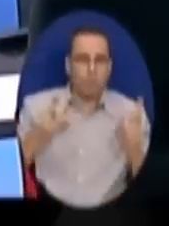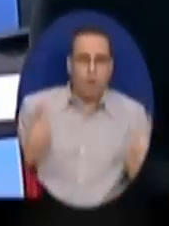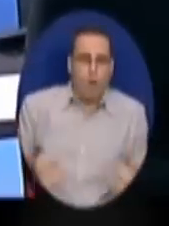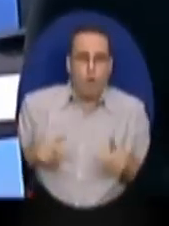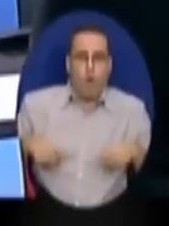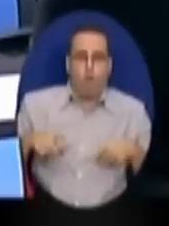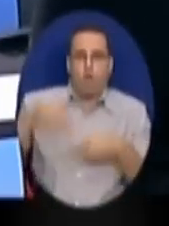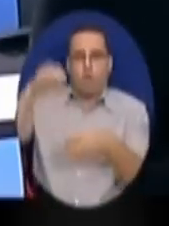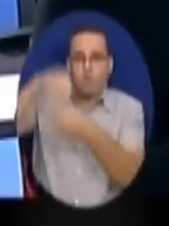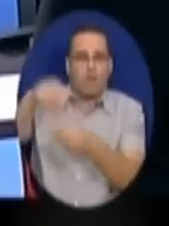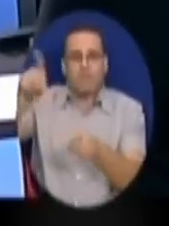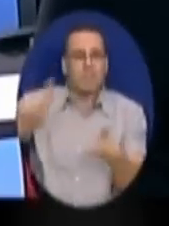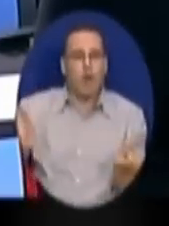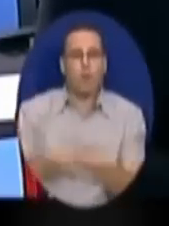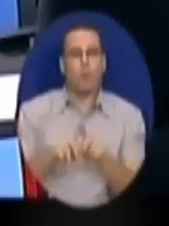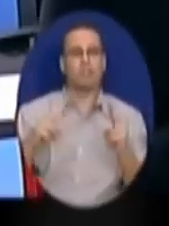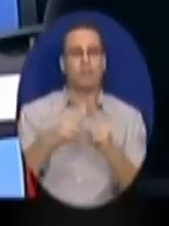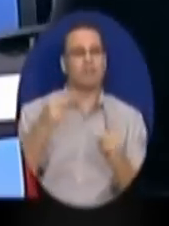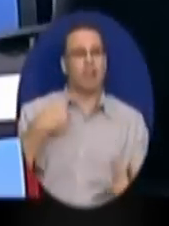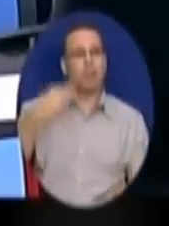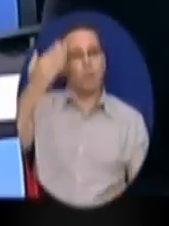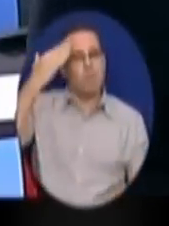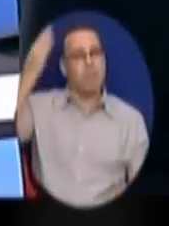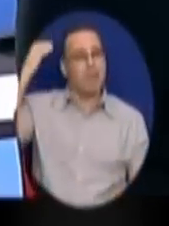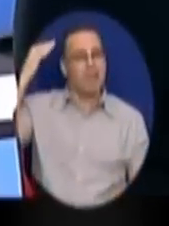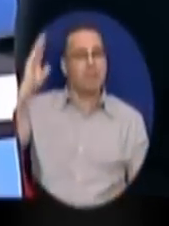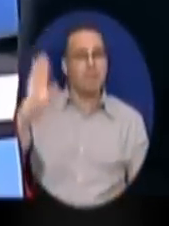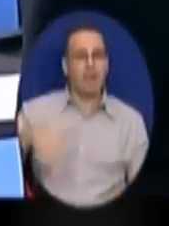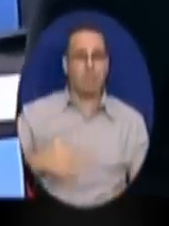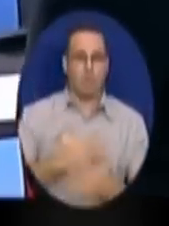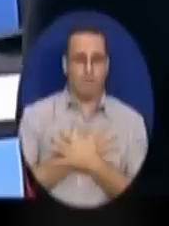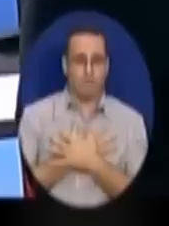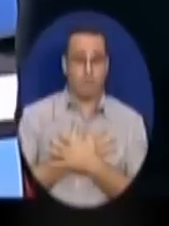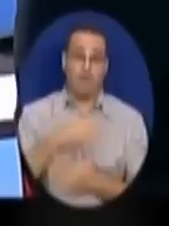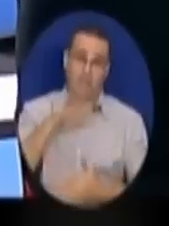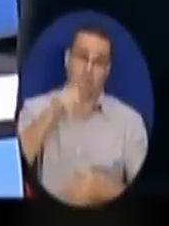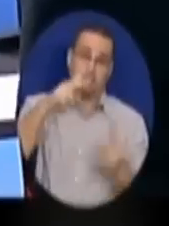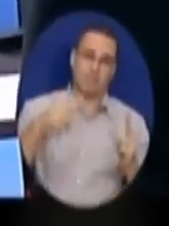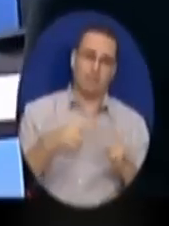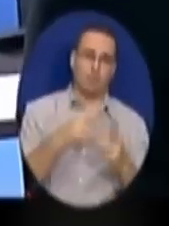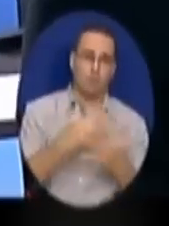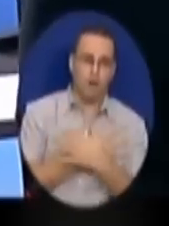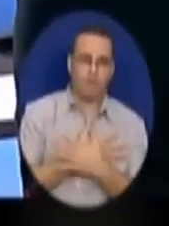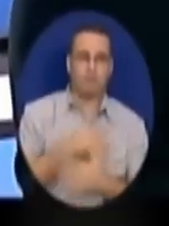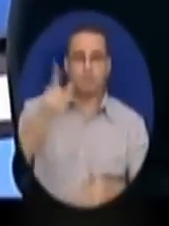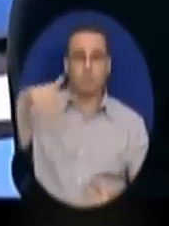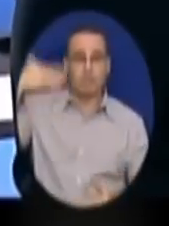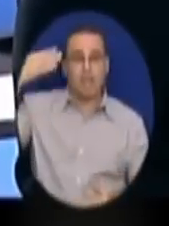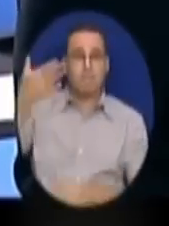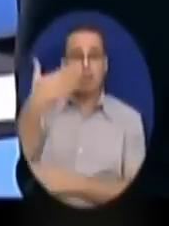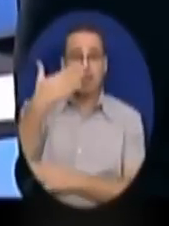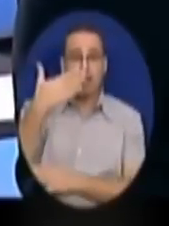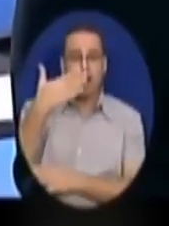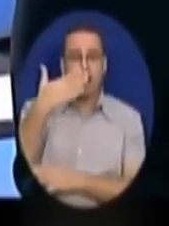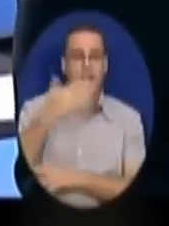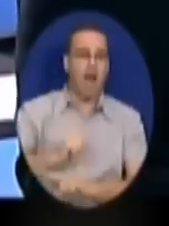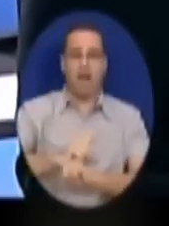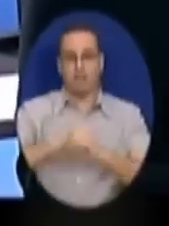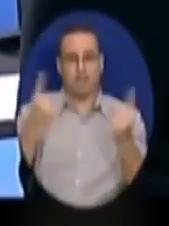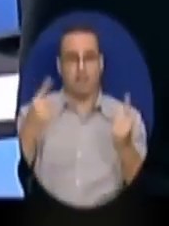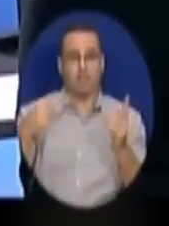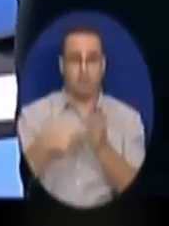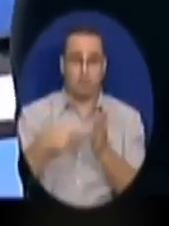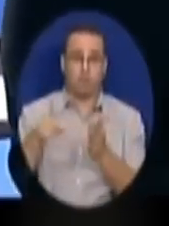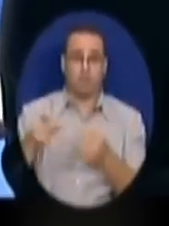לחיות בו והיא לא תהיה אותה צרפת שאנחנו מכירים ואוהבים והצרפתים אוהבים זא תהיה מדינה מסוג אחר ואני חושב שפה האתגר